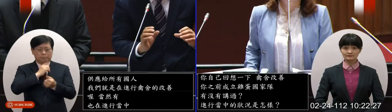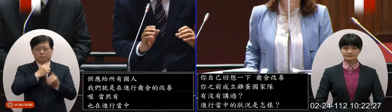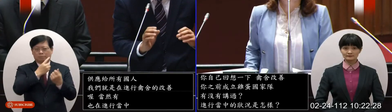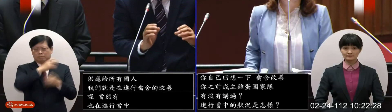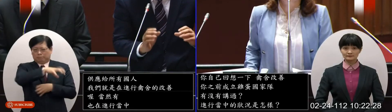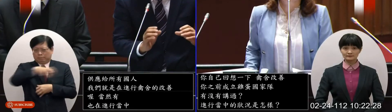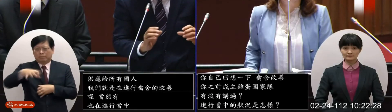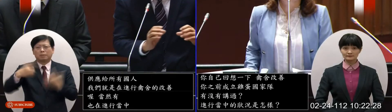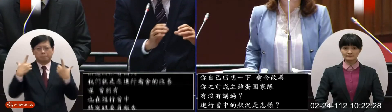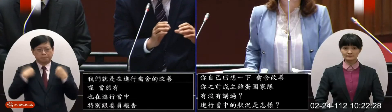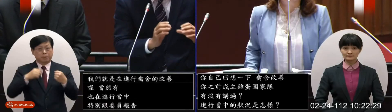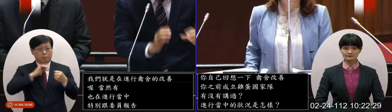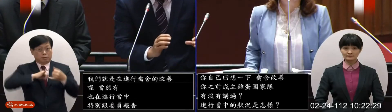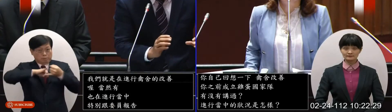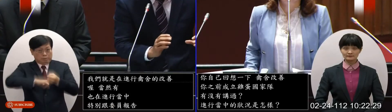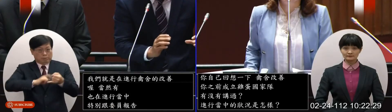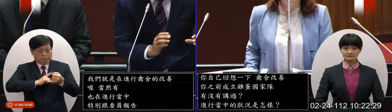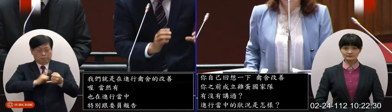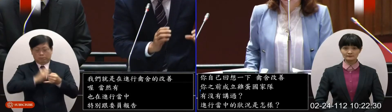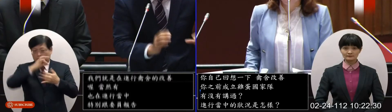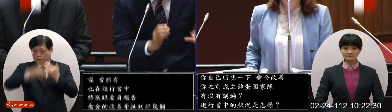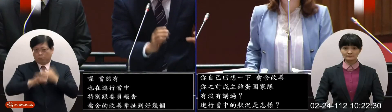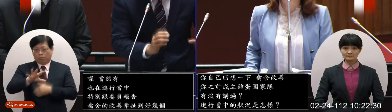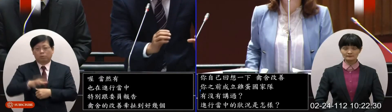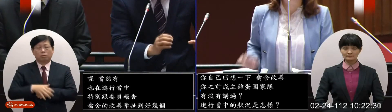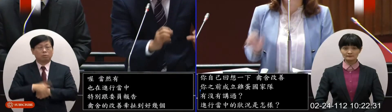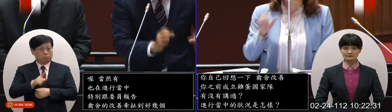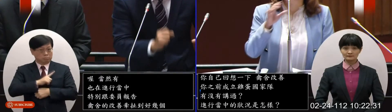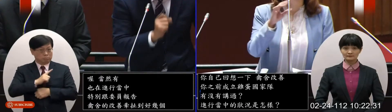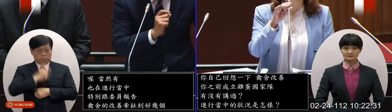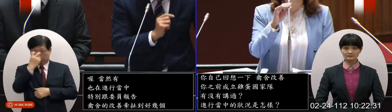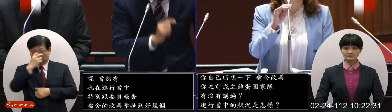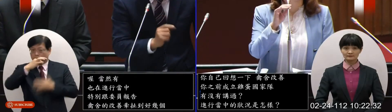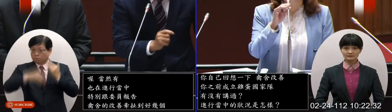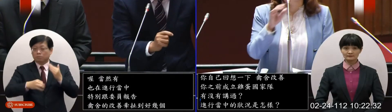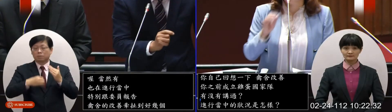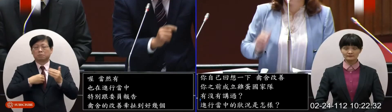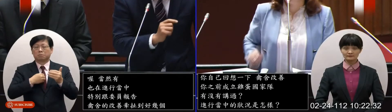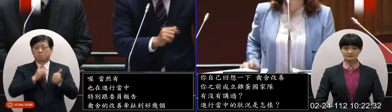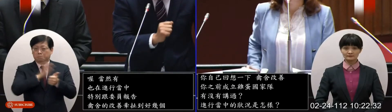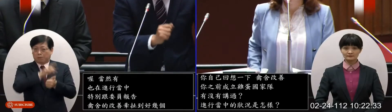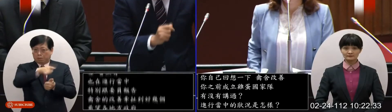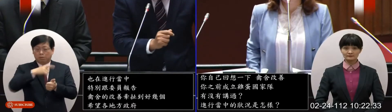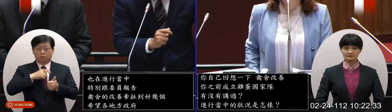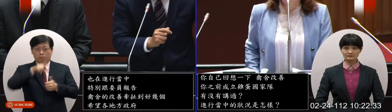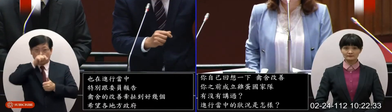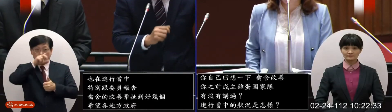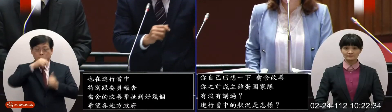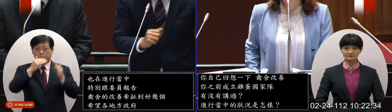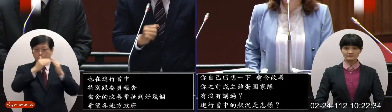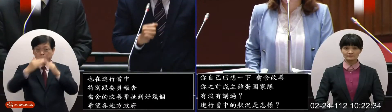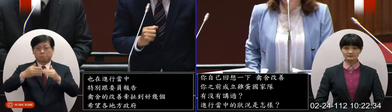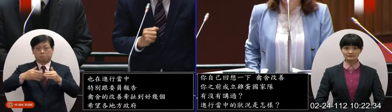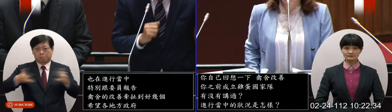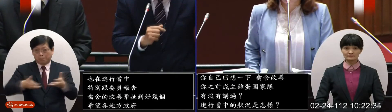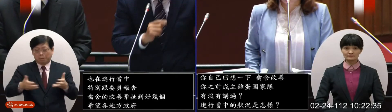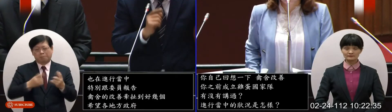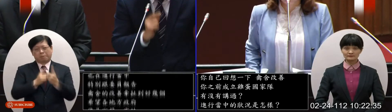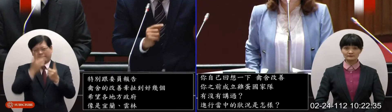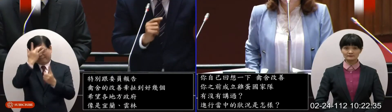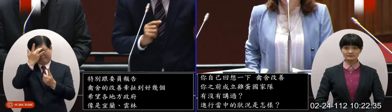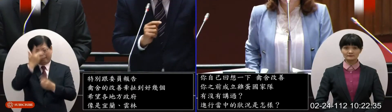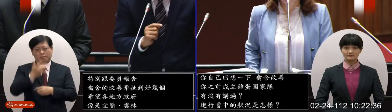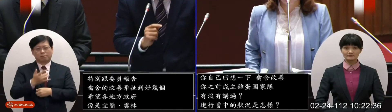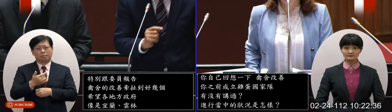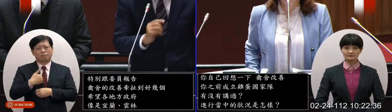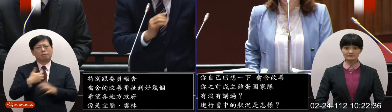每个地方政府都有奠定相关的自治条例。这个自治条例让我们的鸡舍要新建，那遇到很大的